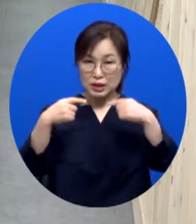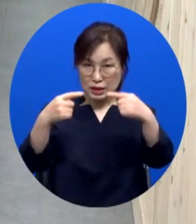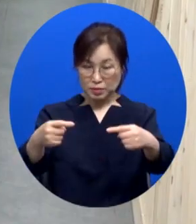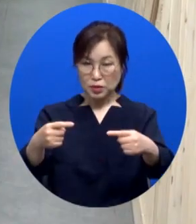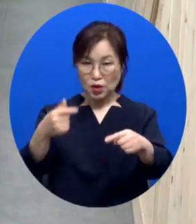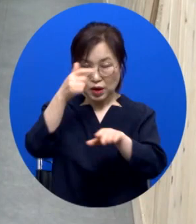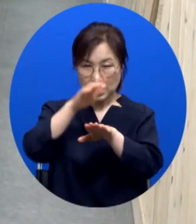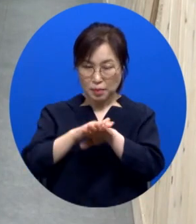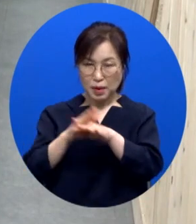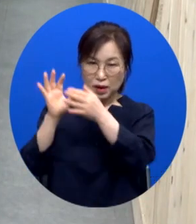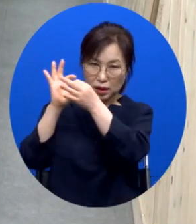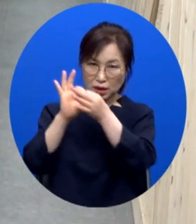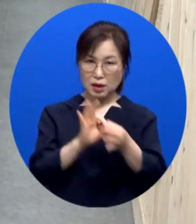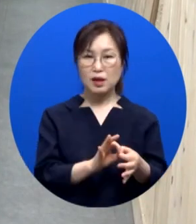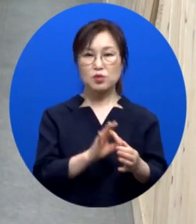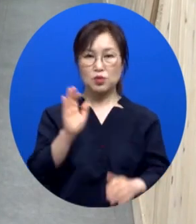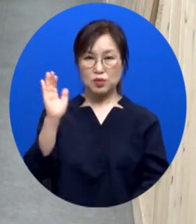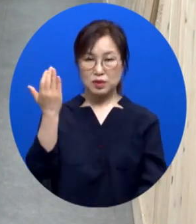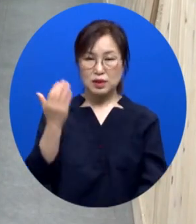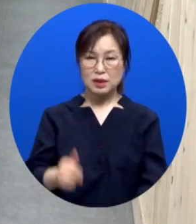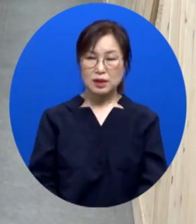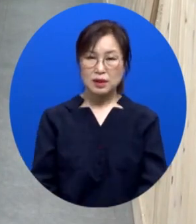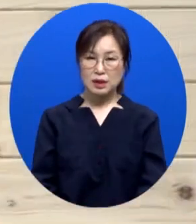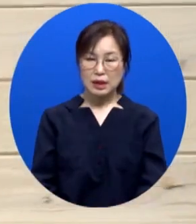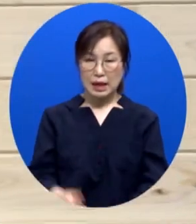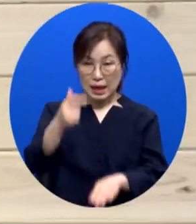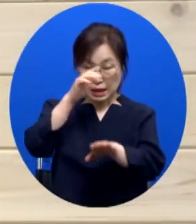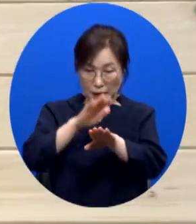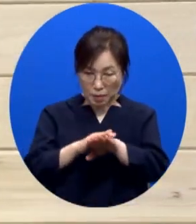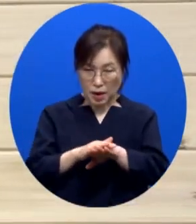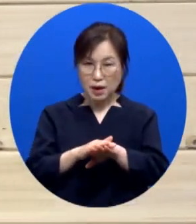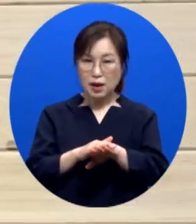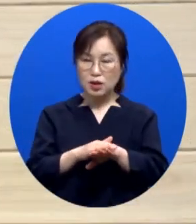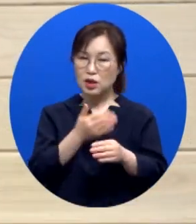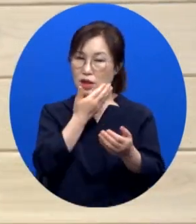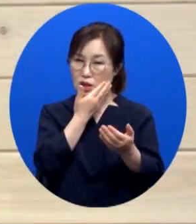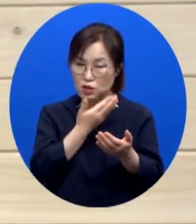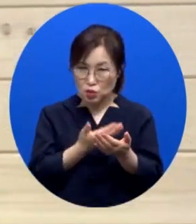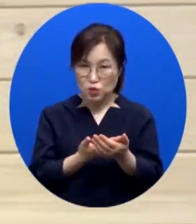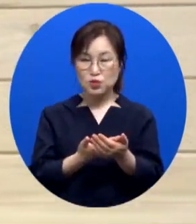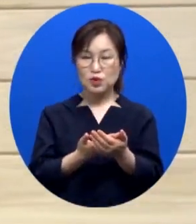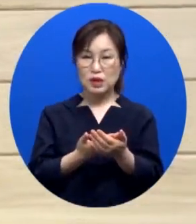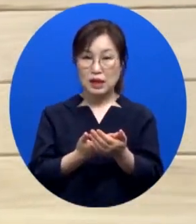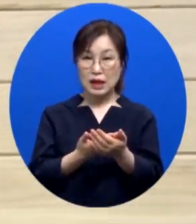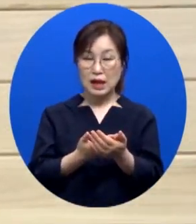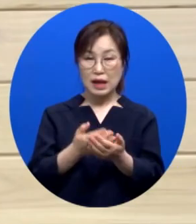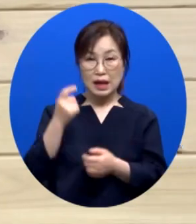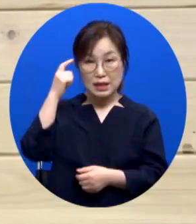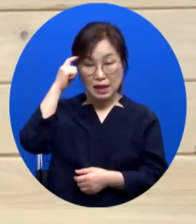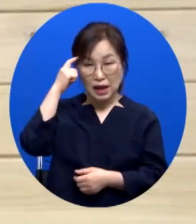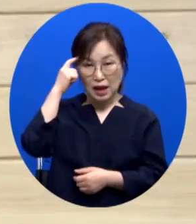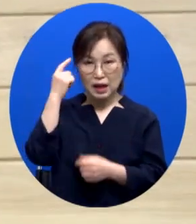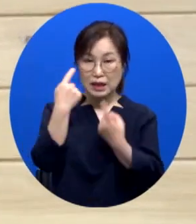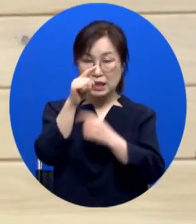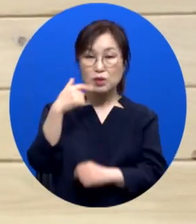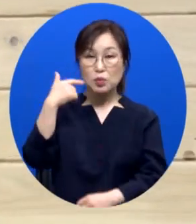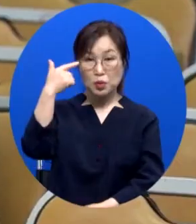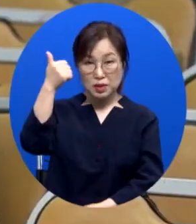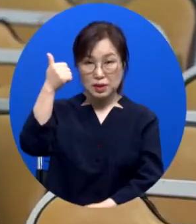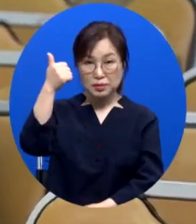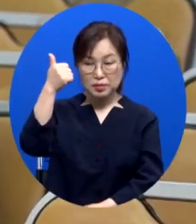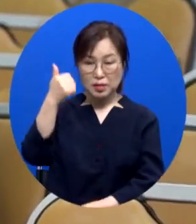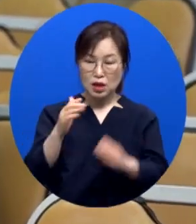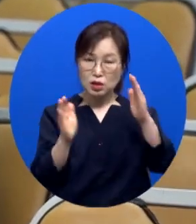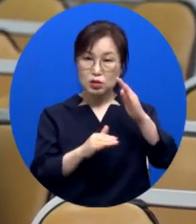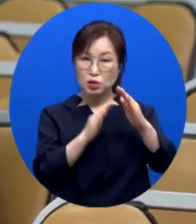쉰 적이 없습니다. 예배를 생명처럼 소중하게 생각하는 백송교회 이순희 목사의 목회 철학에